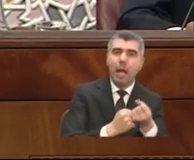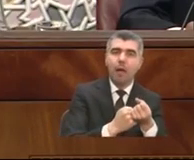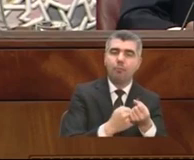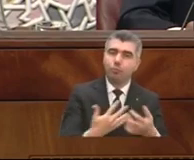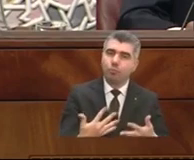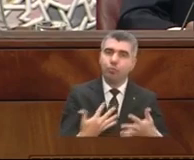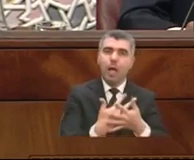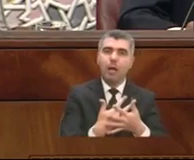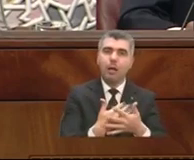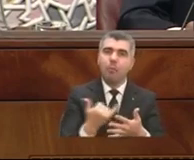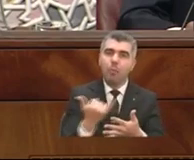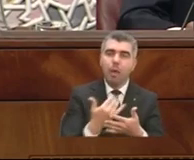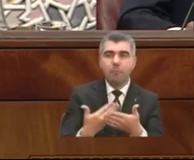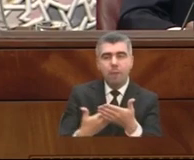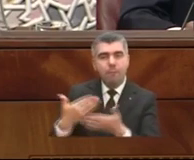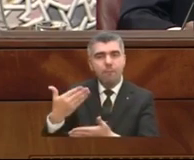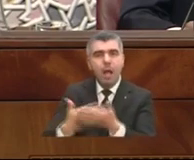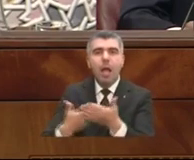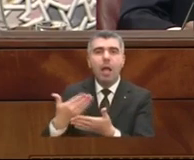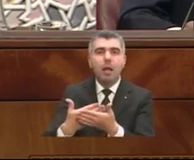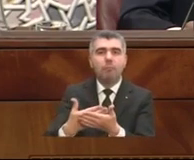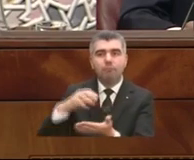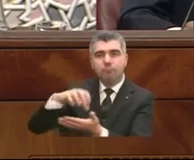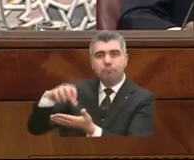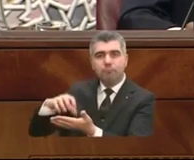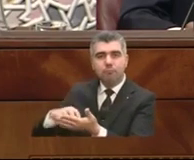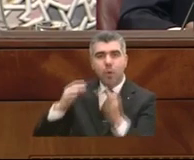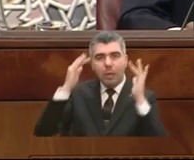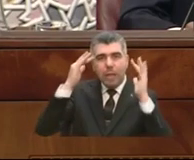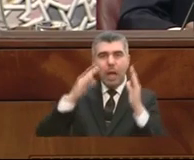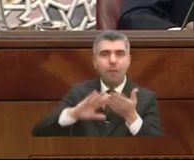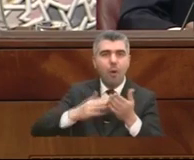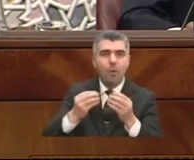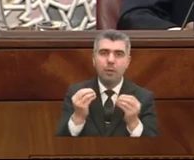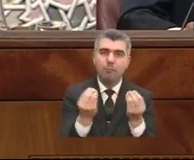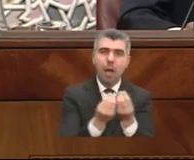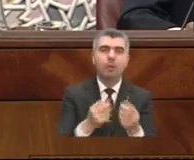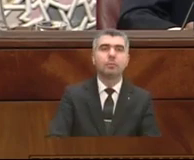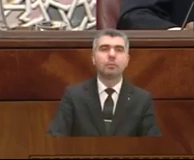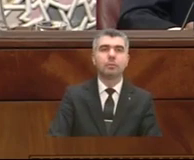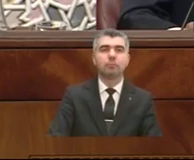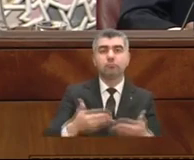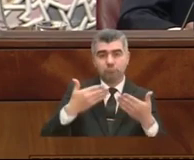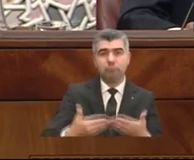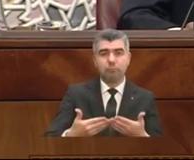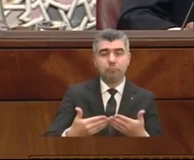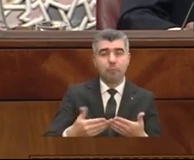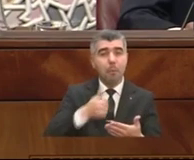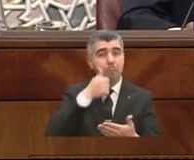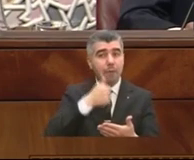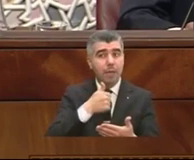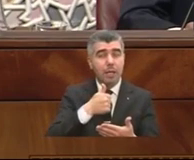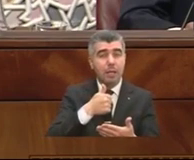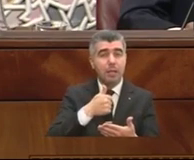الجوار وللتفاهم بين الشعوب والحضارات والثقافات. وأمام هذا الانحراف الخطير